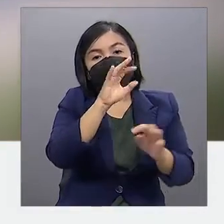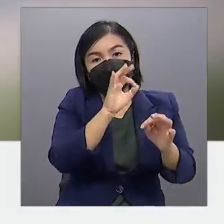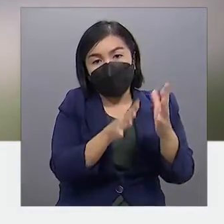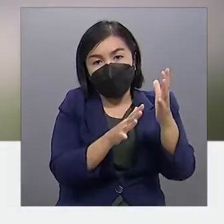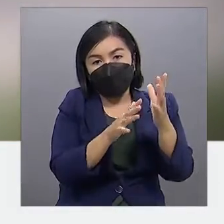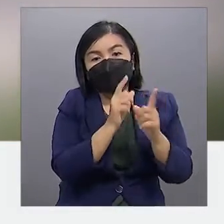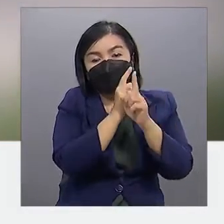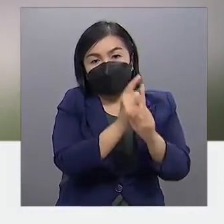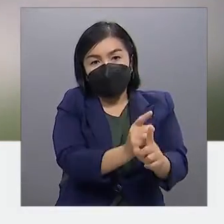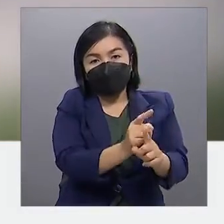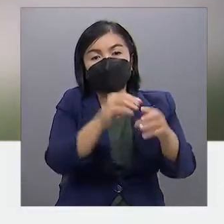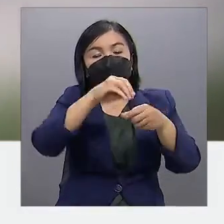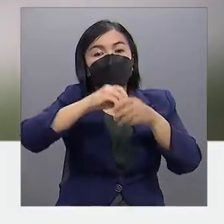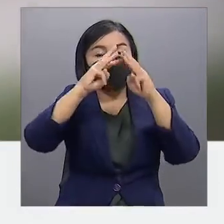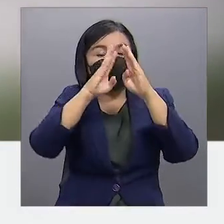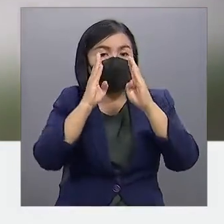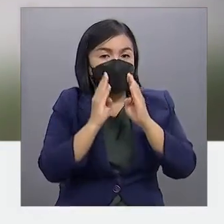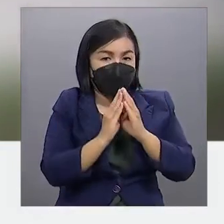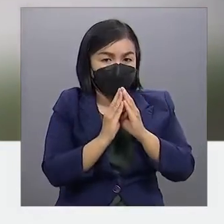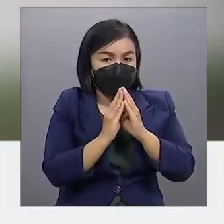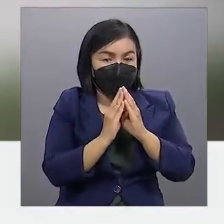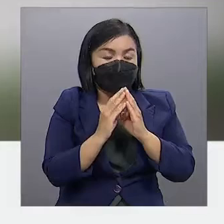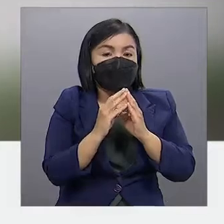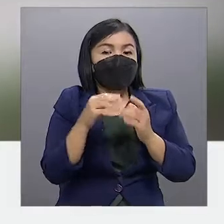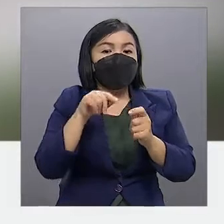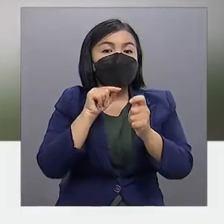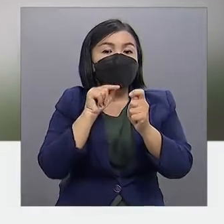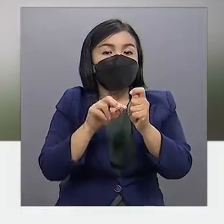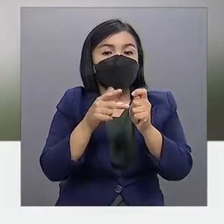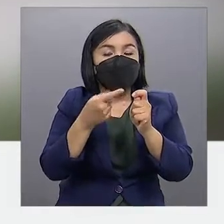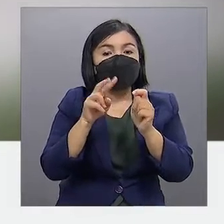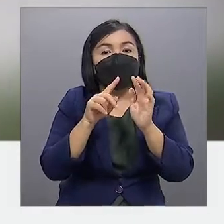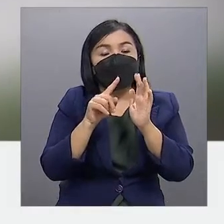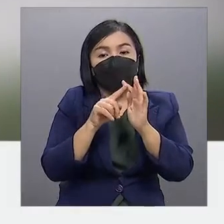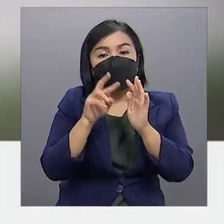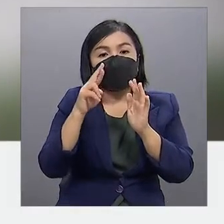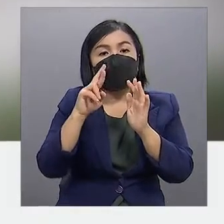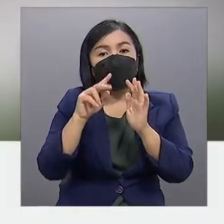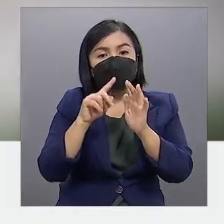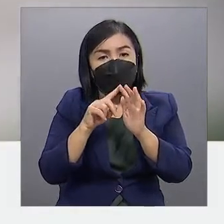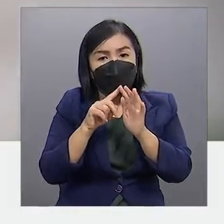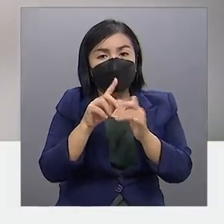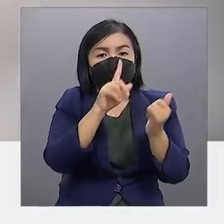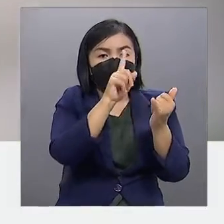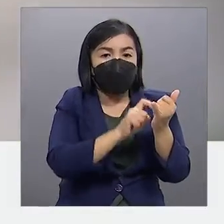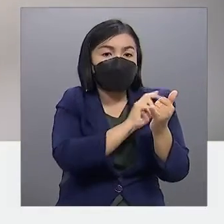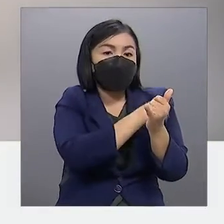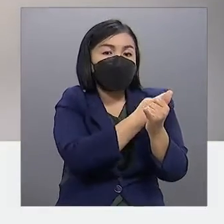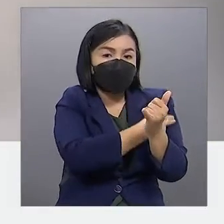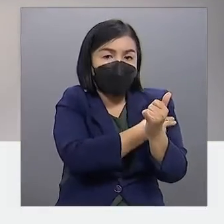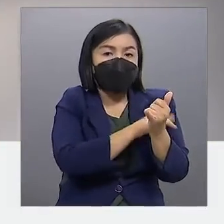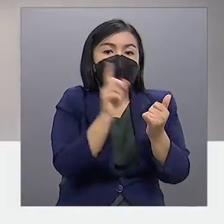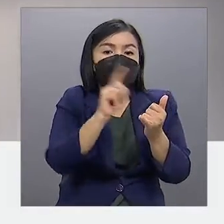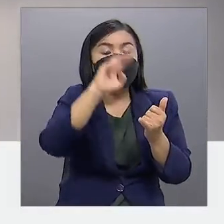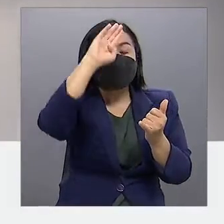ที่วัดสามัคคีธรรมป่าส้านในอำเภอคุระบุรีหลังเสียชีวิตที่โรงพยาบาลตะกั่วป่าด้วยโรคประจำตัว